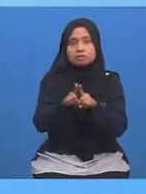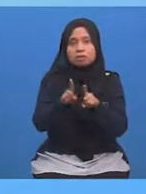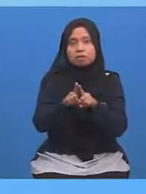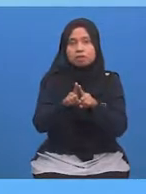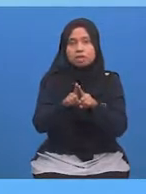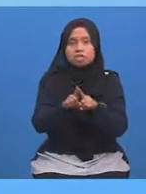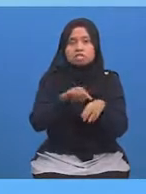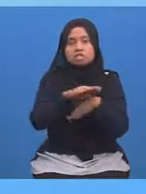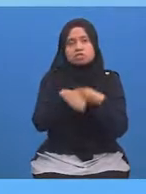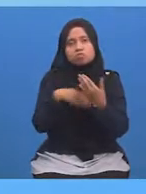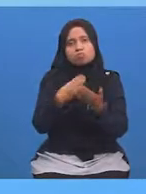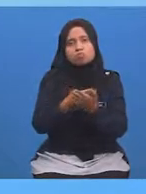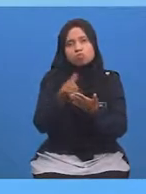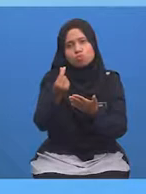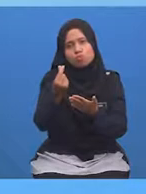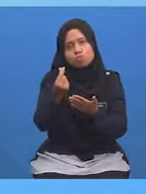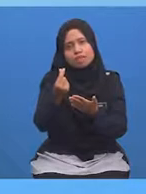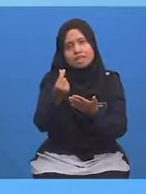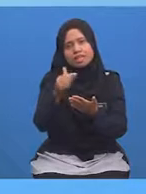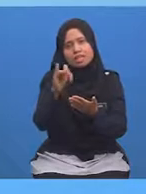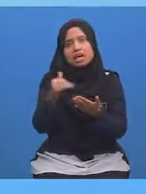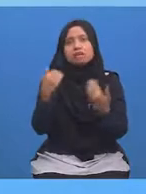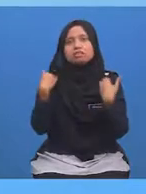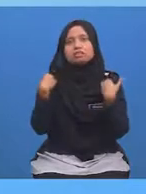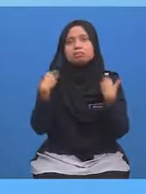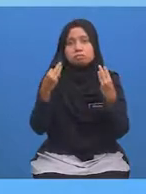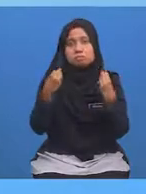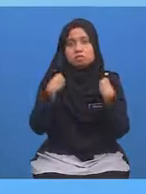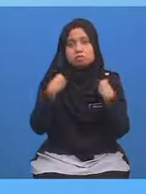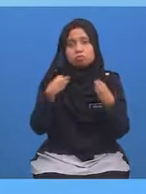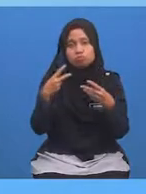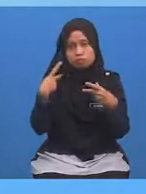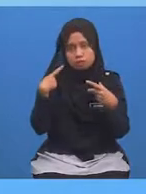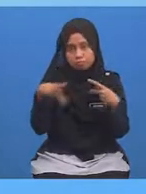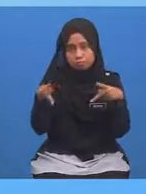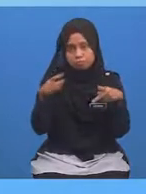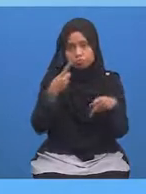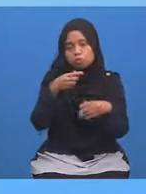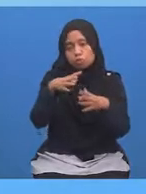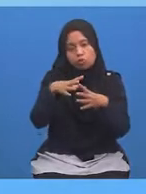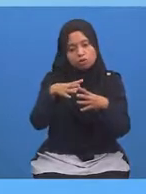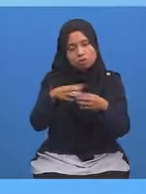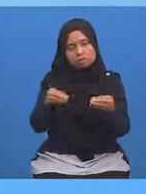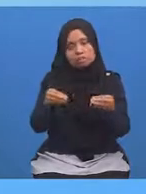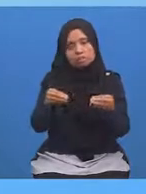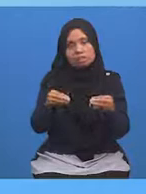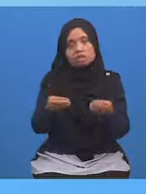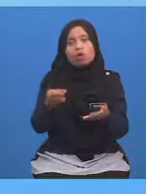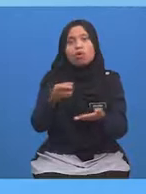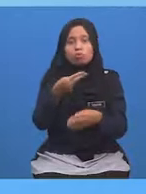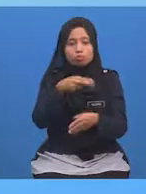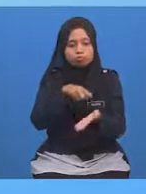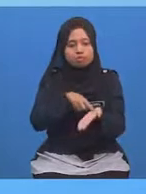harta dan wang peribadi pemilik sendiri untuk menyelesaikan segala hutang